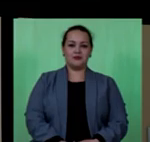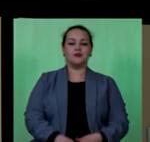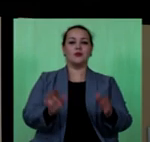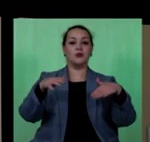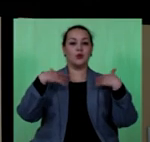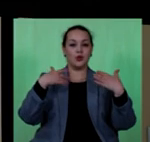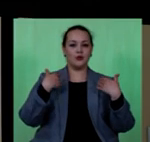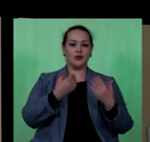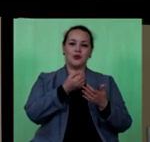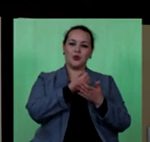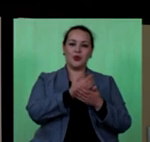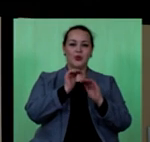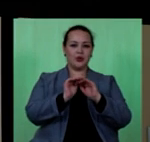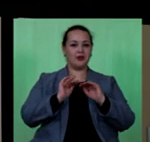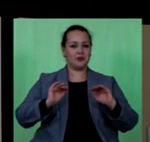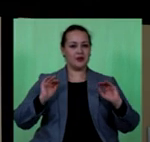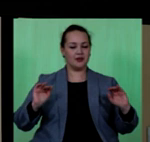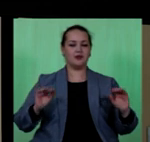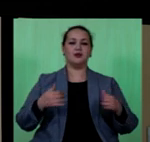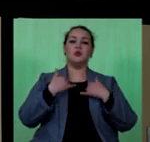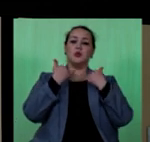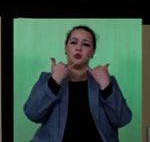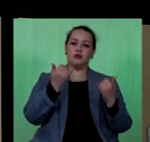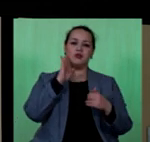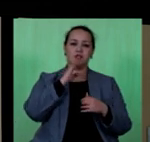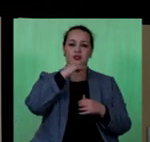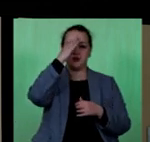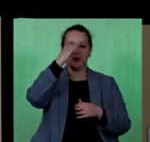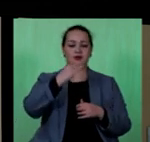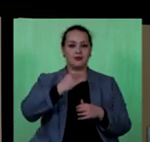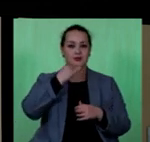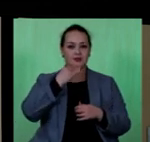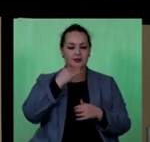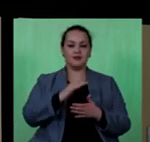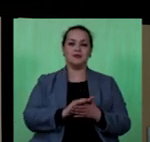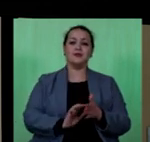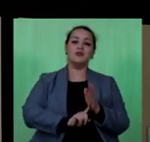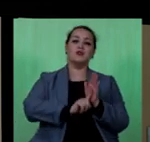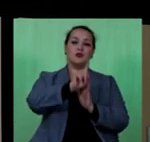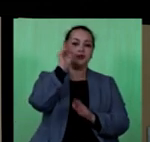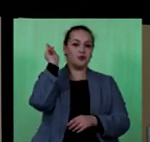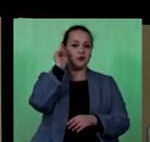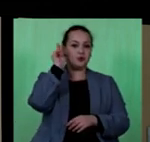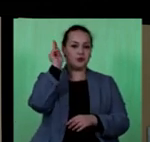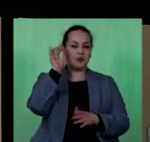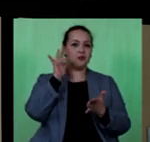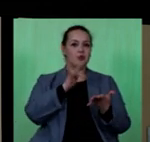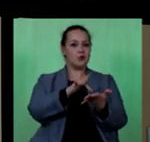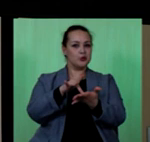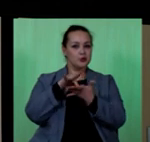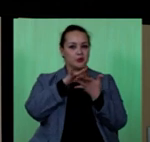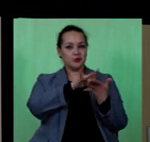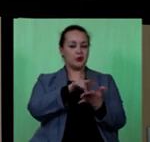здравствуйте дорогие ребята и уважаемые родители мы начинаем урок путешествие по